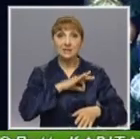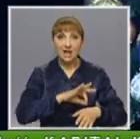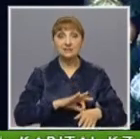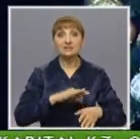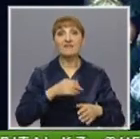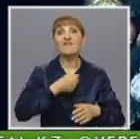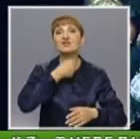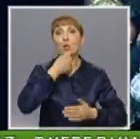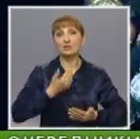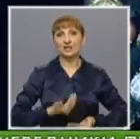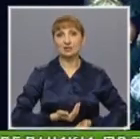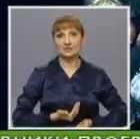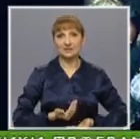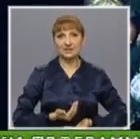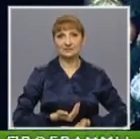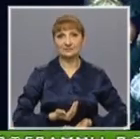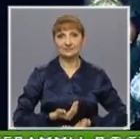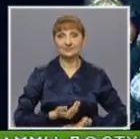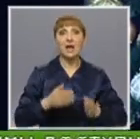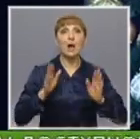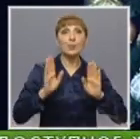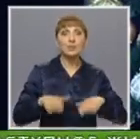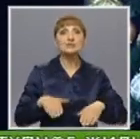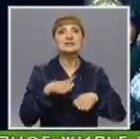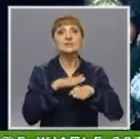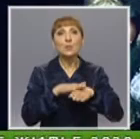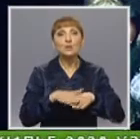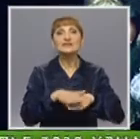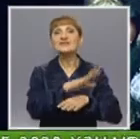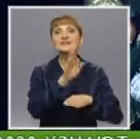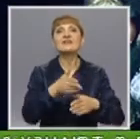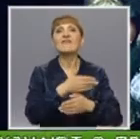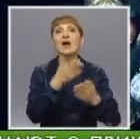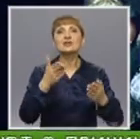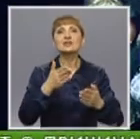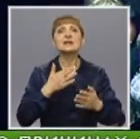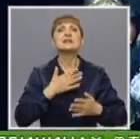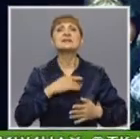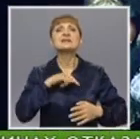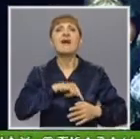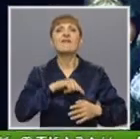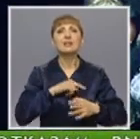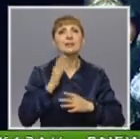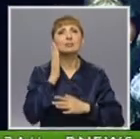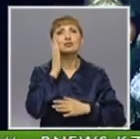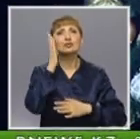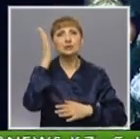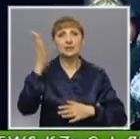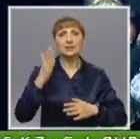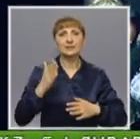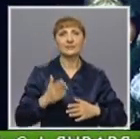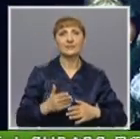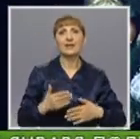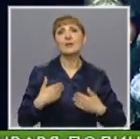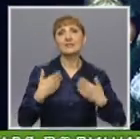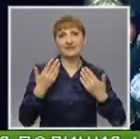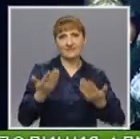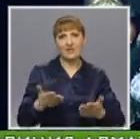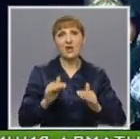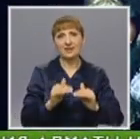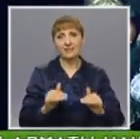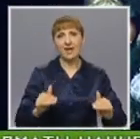во взрослой жизни. Пусть исполнятся все ваши заветные мечты. С Новым годом, дорогие